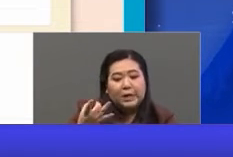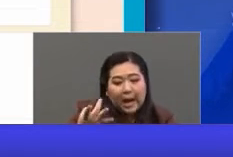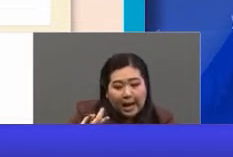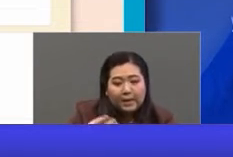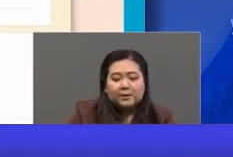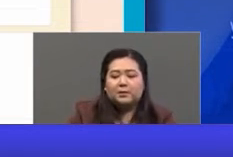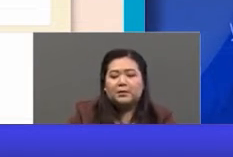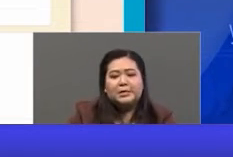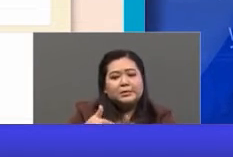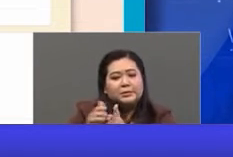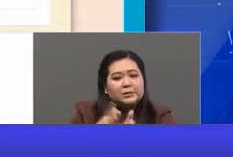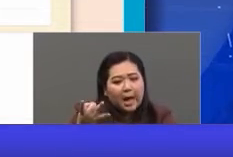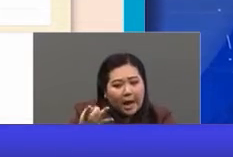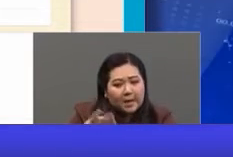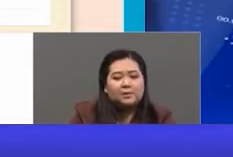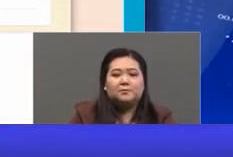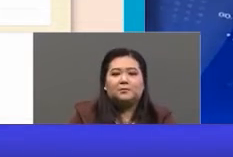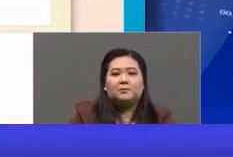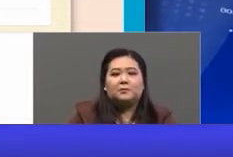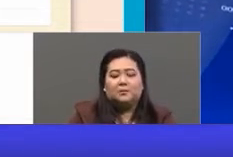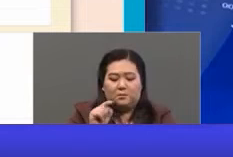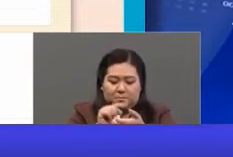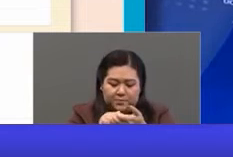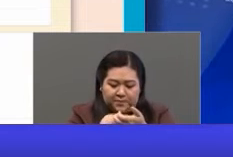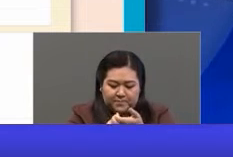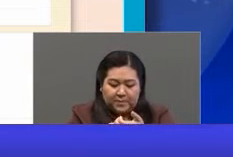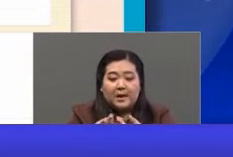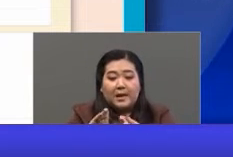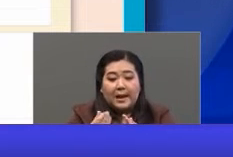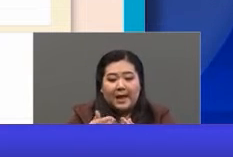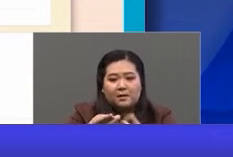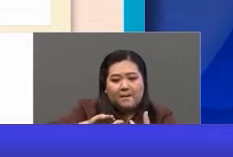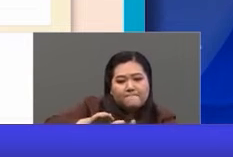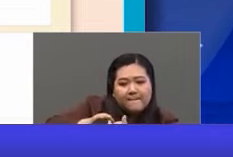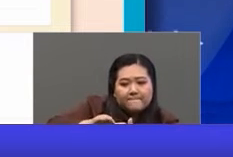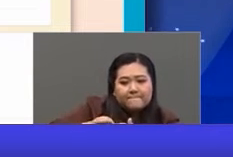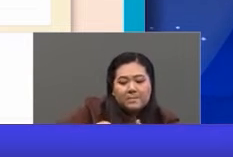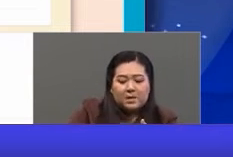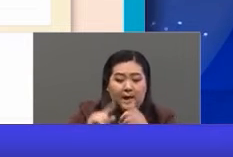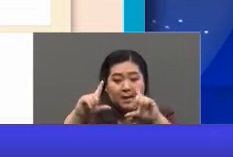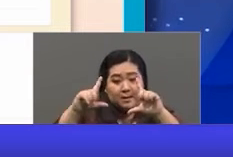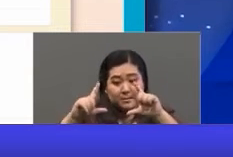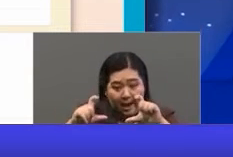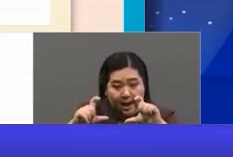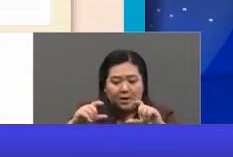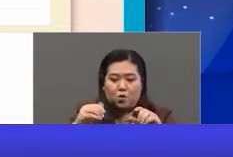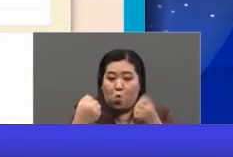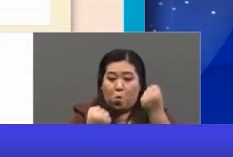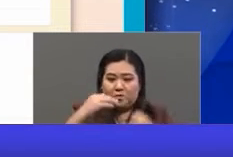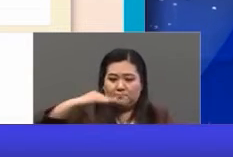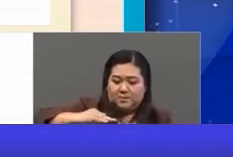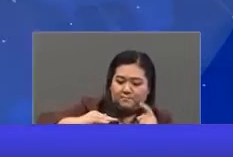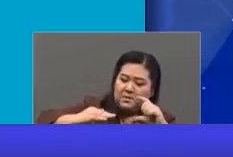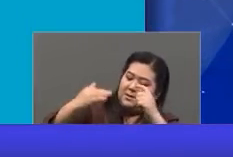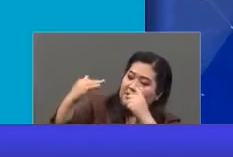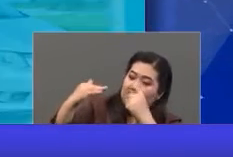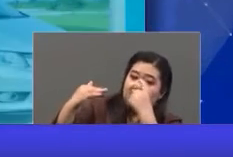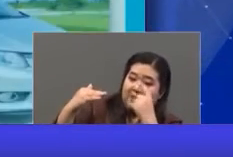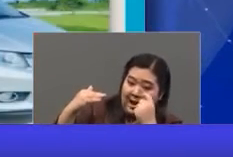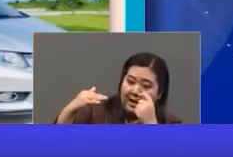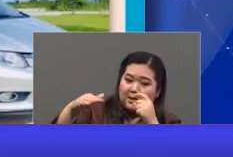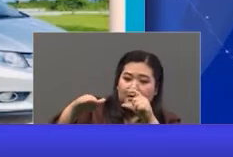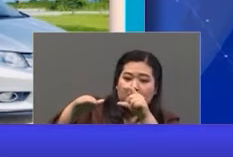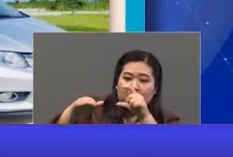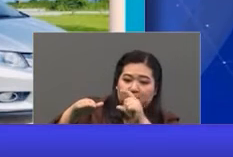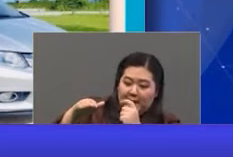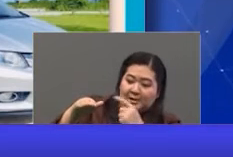รัชดาคลองเตยได้ตั้งแต่แยกอโศกเนี่ยนะไม่เป็นไรเดี๋ยวไปทำการบ้านมาแล้วค่อยมาราย